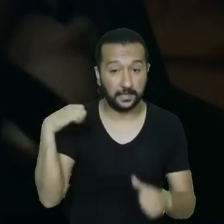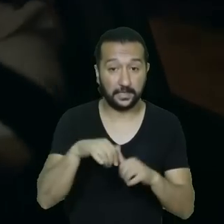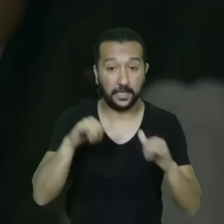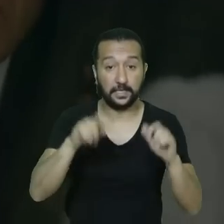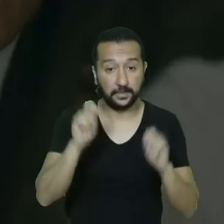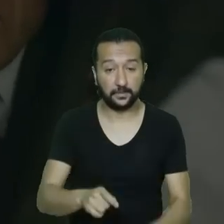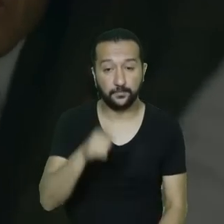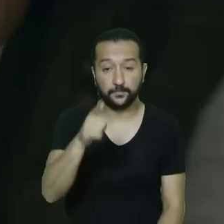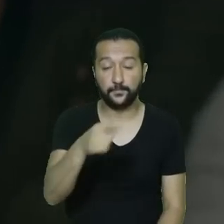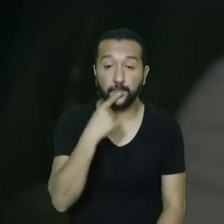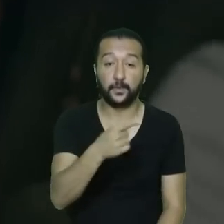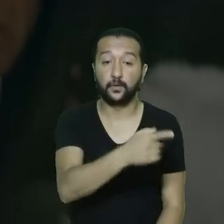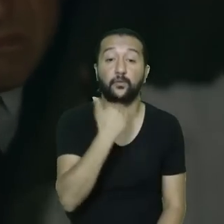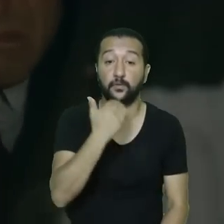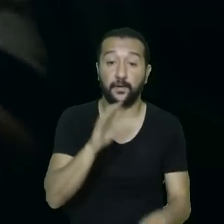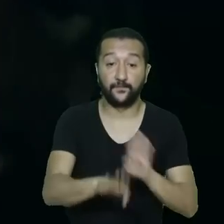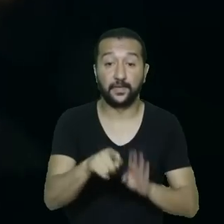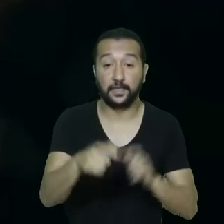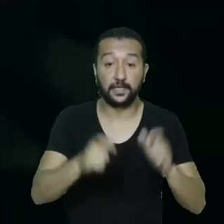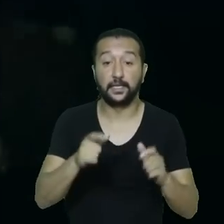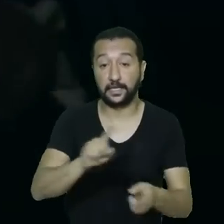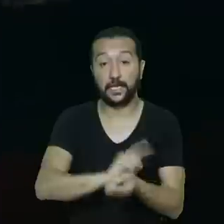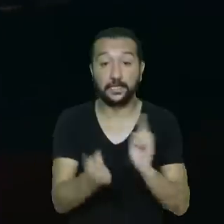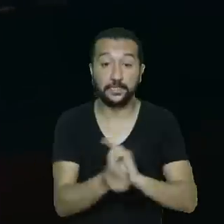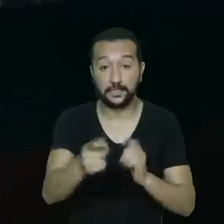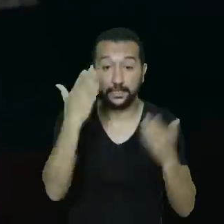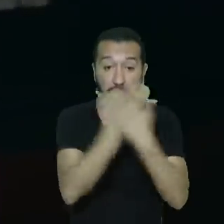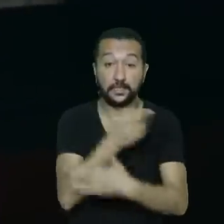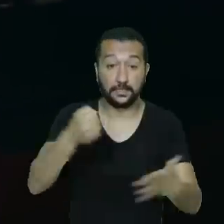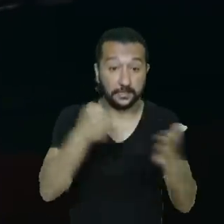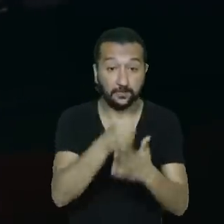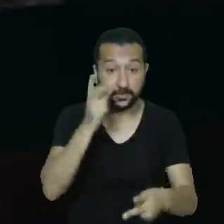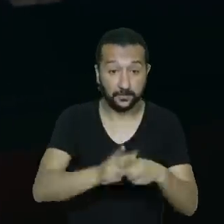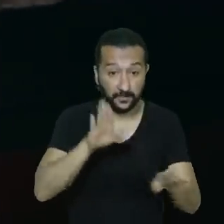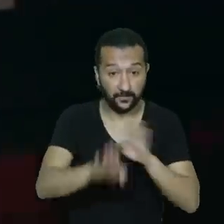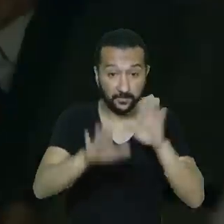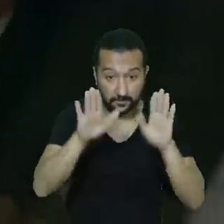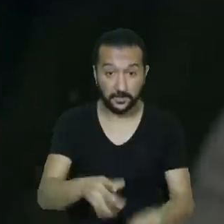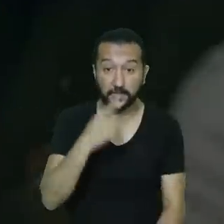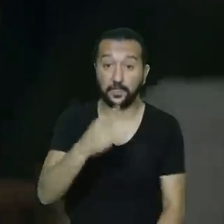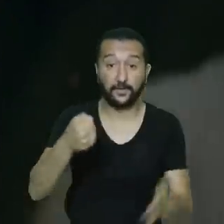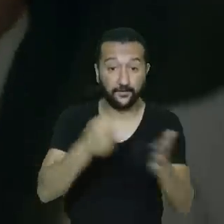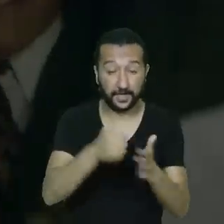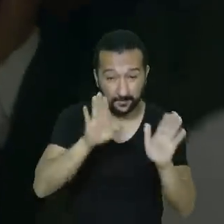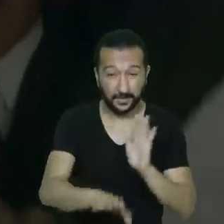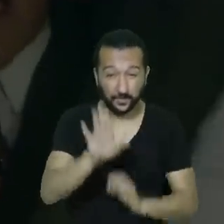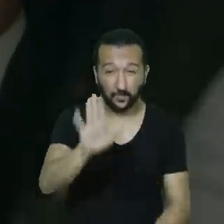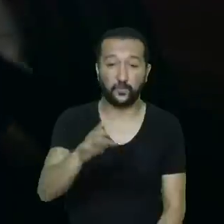yap Cemil. Gaz pedalı burada. Fren pedalı, hep gaz pedalı. Çöp çengling. Frene basın. Frengi